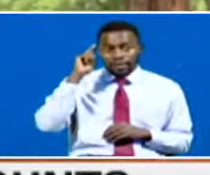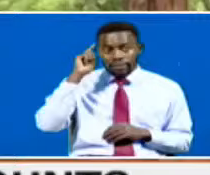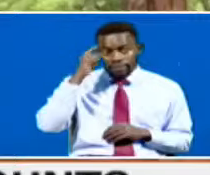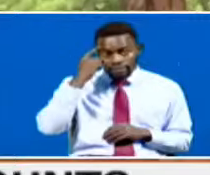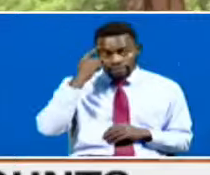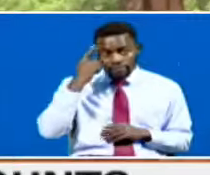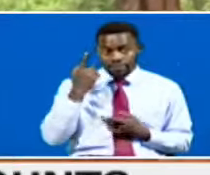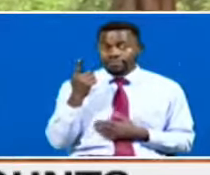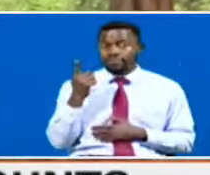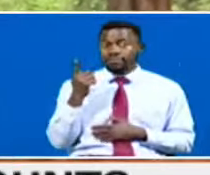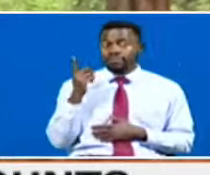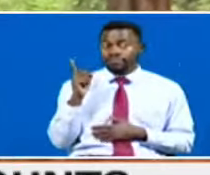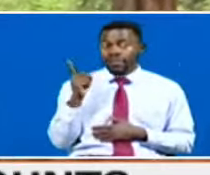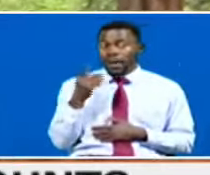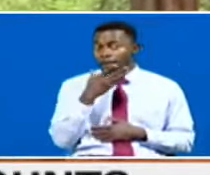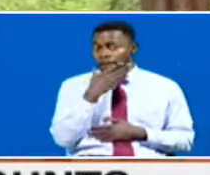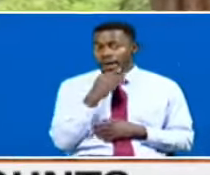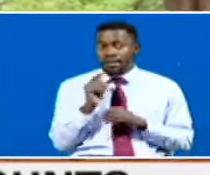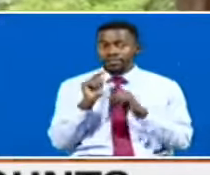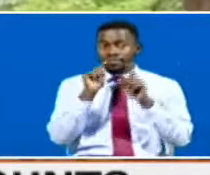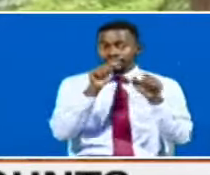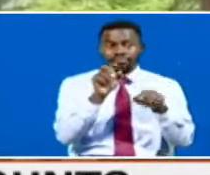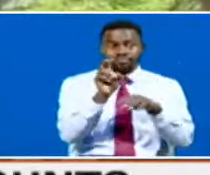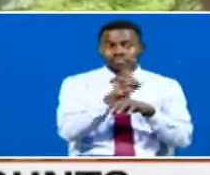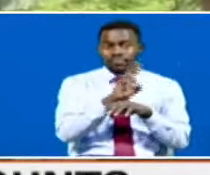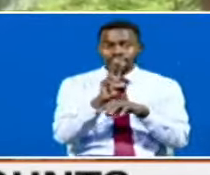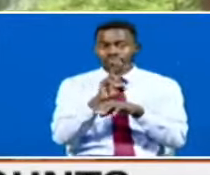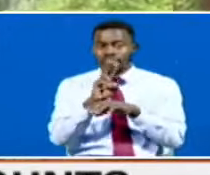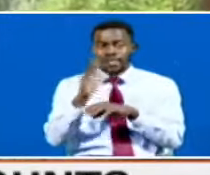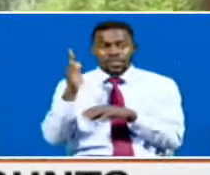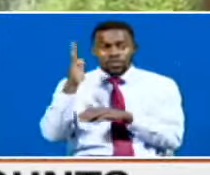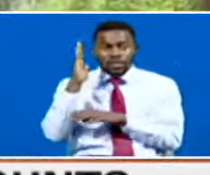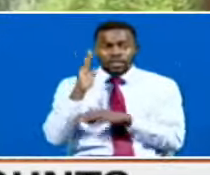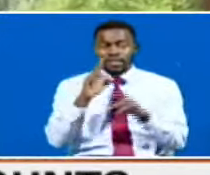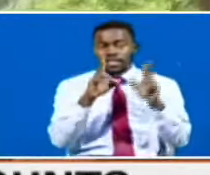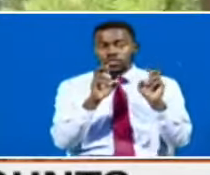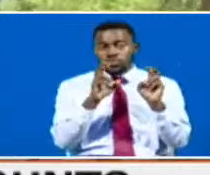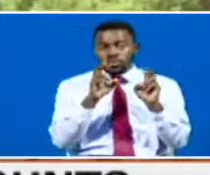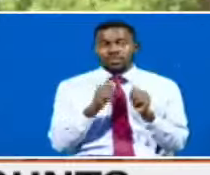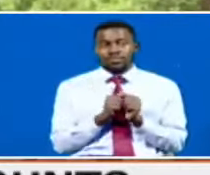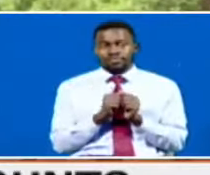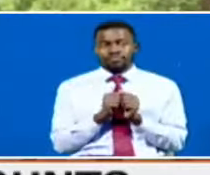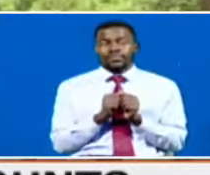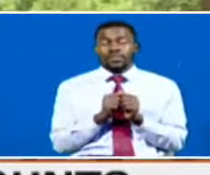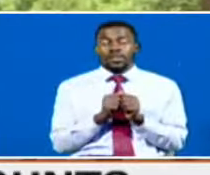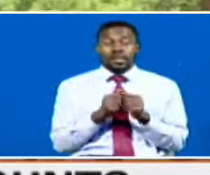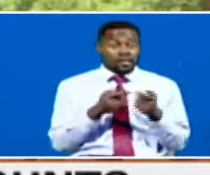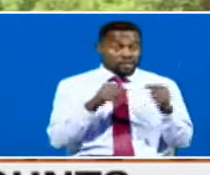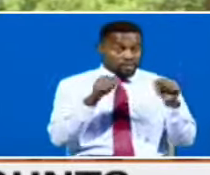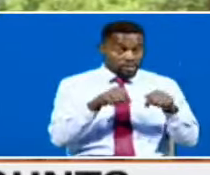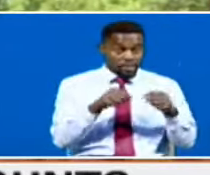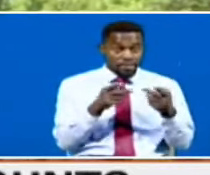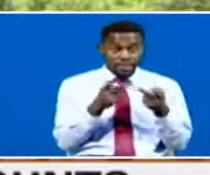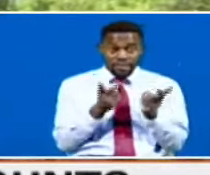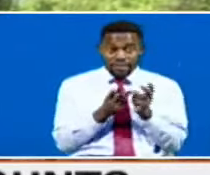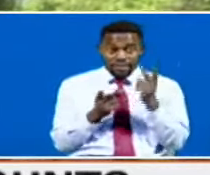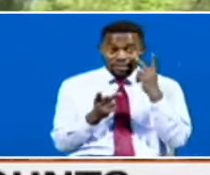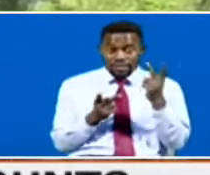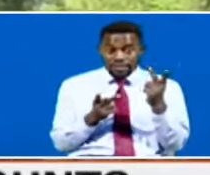generali alikuwa anakuja hapa kuangalia mambo ya usalama vile iko. Na mpaka saa hii hapa mali tuko hapa, unaona hata